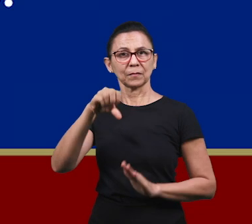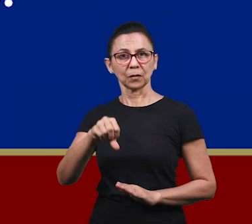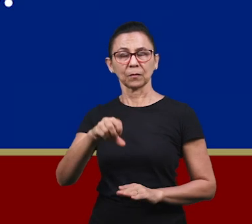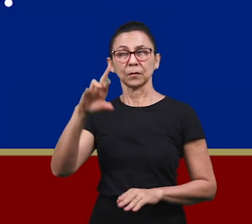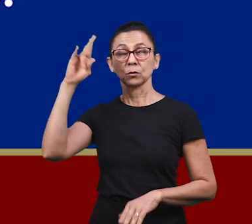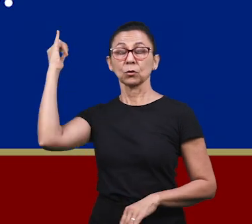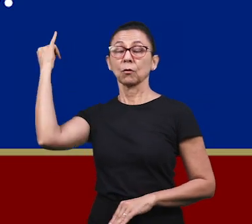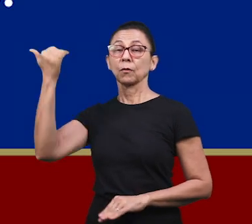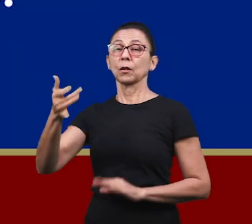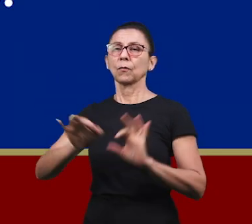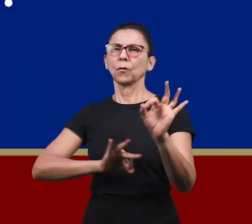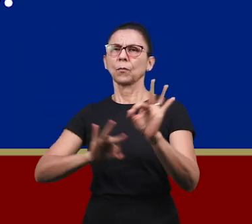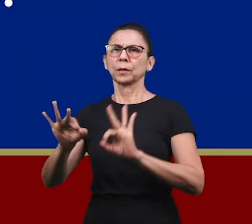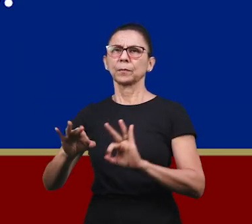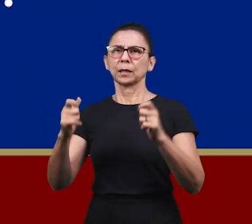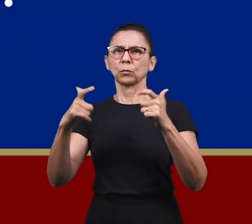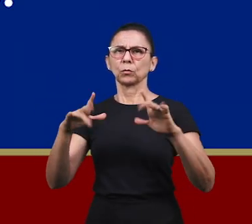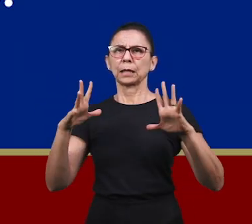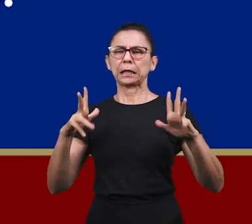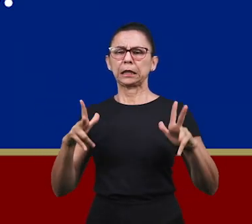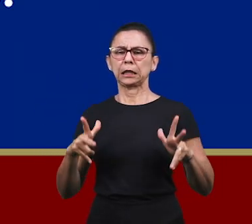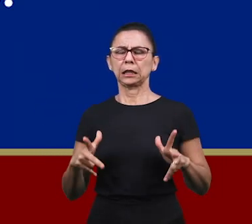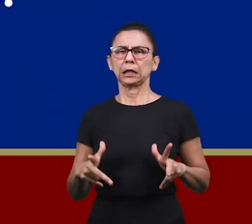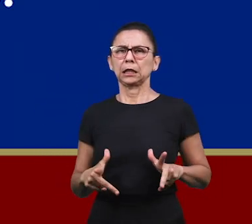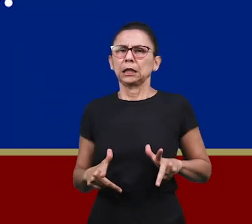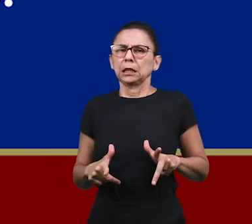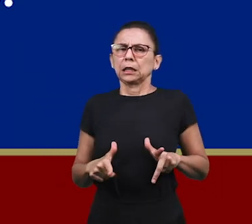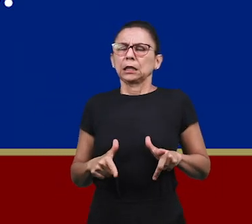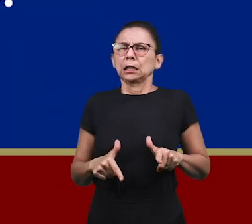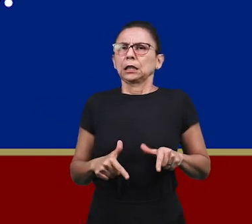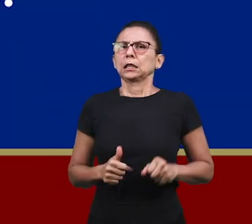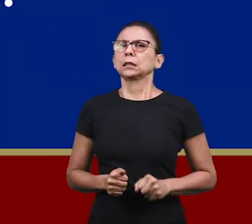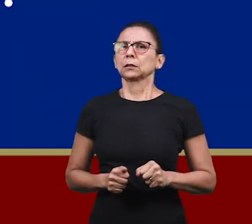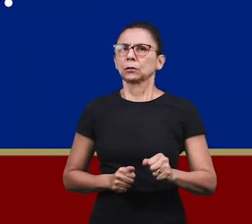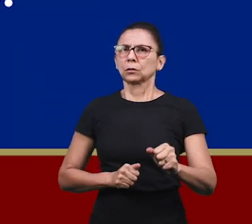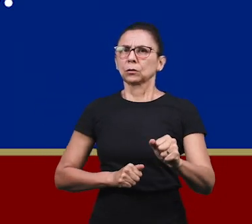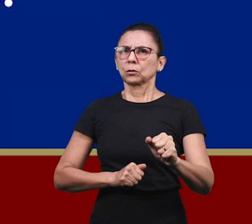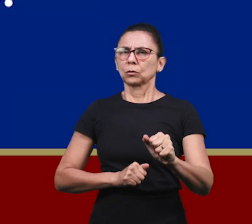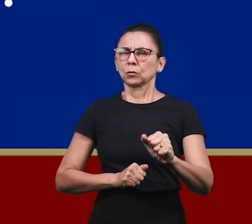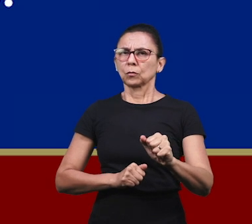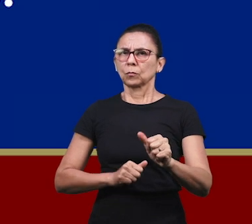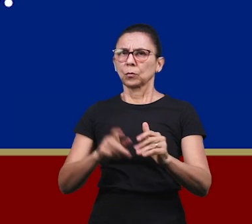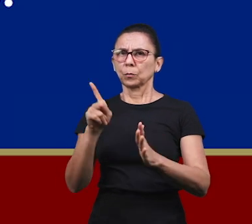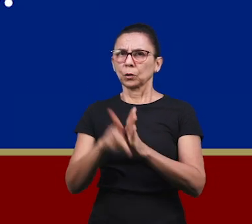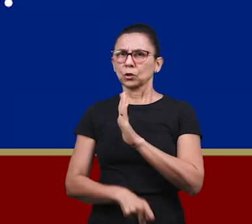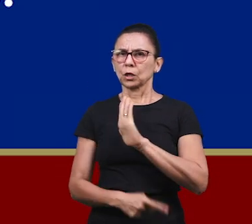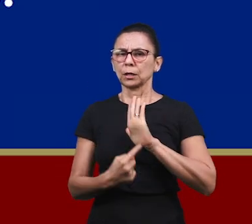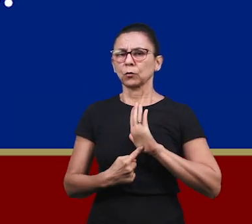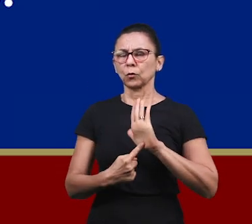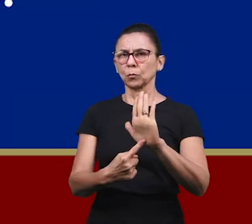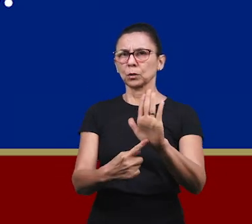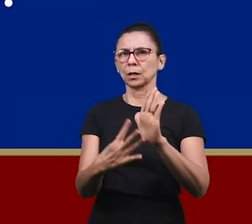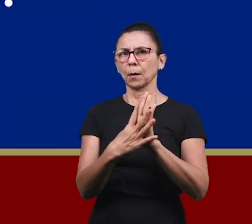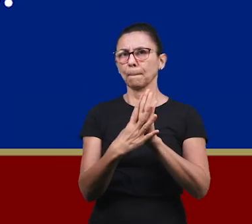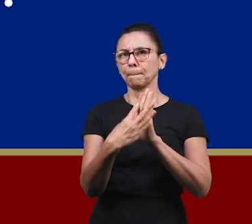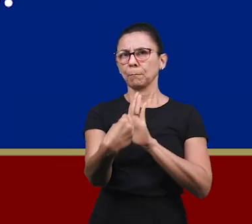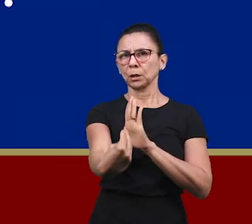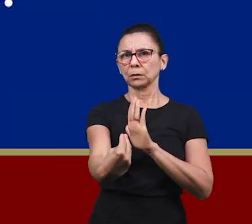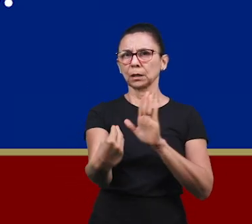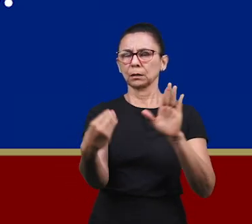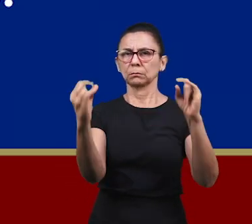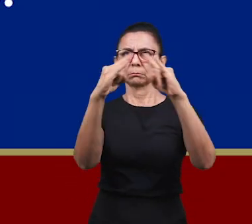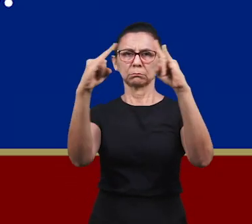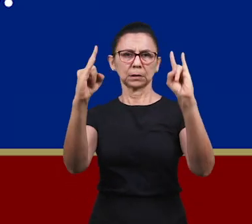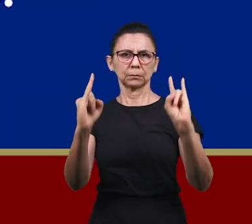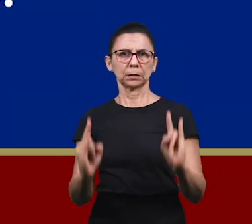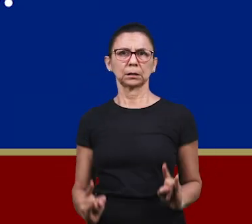me feront un sanctuaire, et j'habiterai au milieu d'eux, selon à tout ce que je te montrerai comme